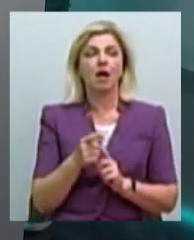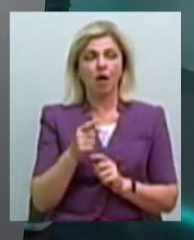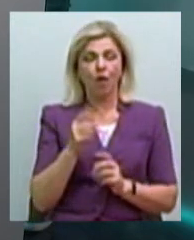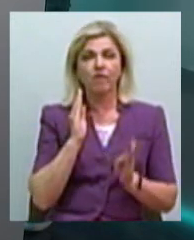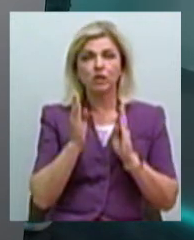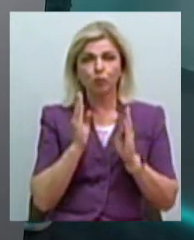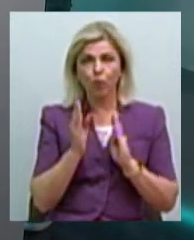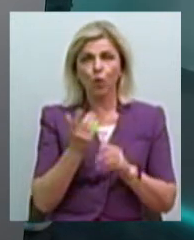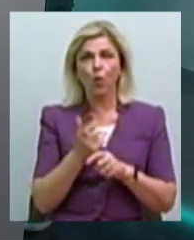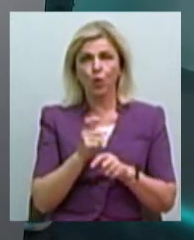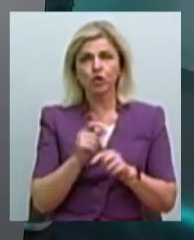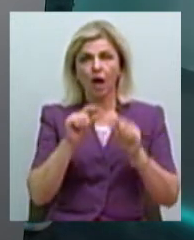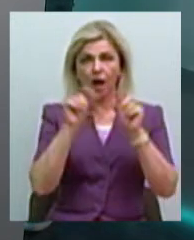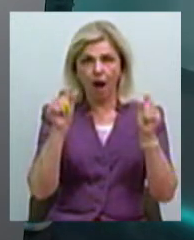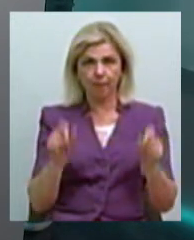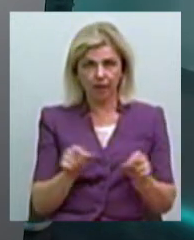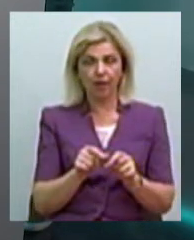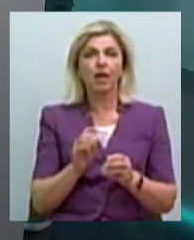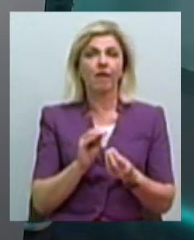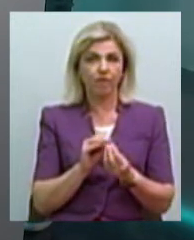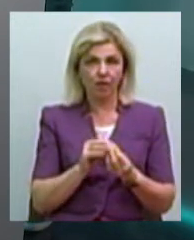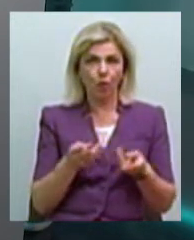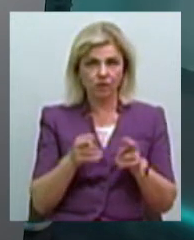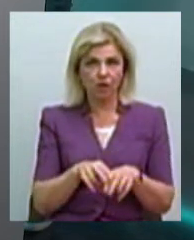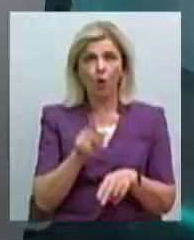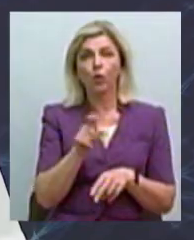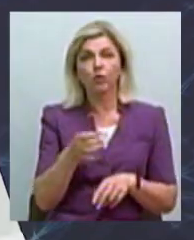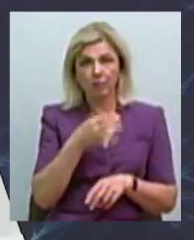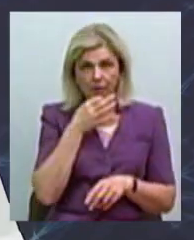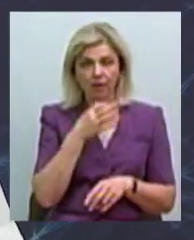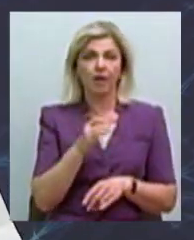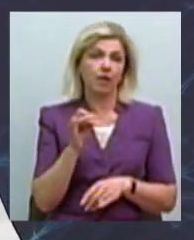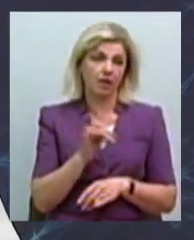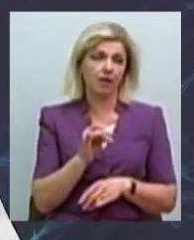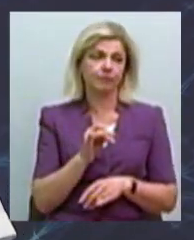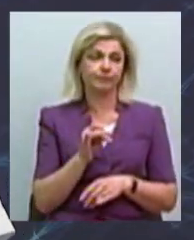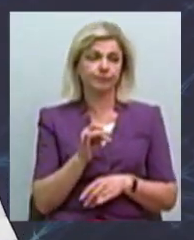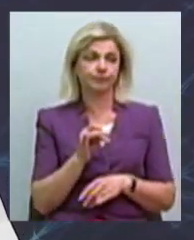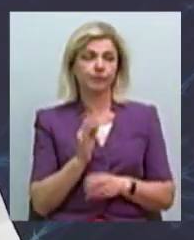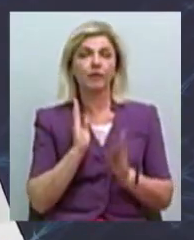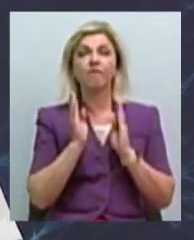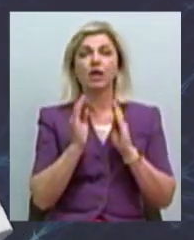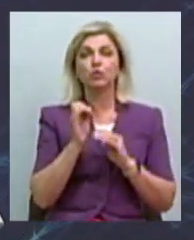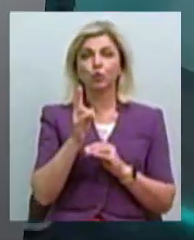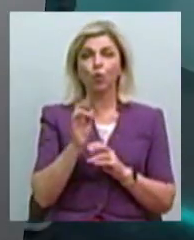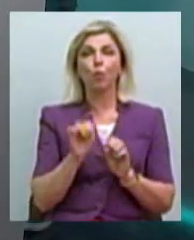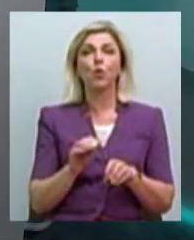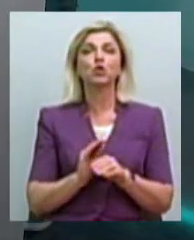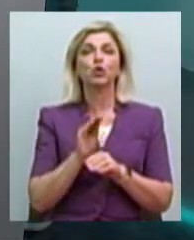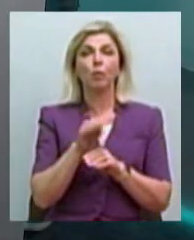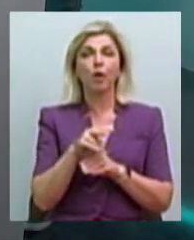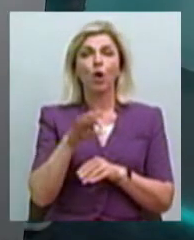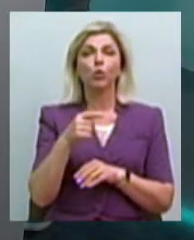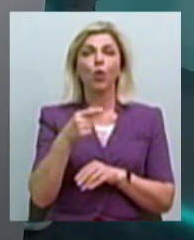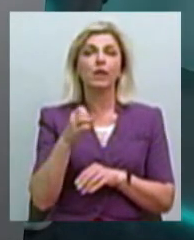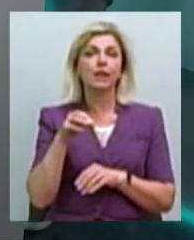видно, рамочки стоят, народу зашло, народ на волне, вот... В Фейсбуке можно добавить рамочку с логотипом просто себе